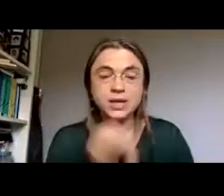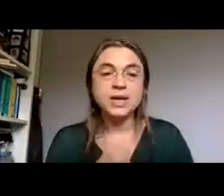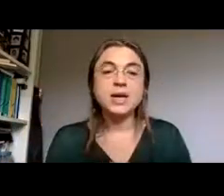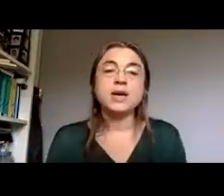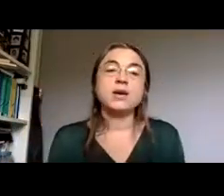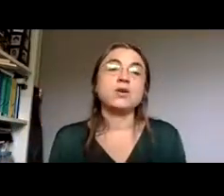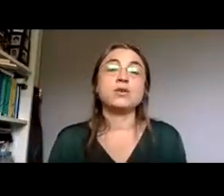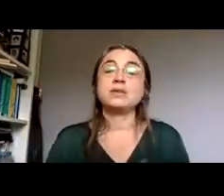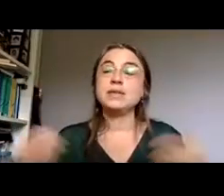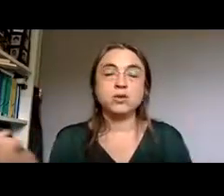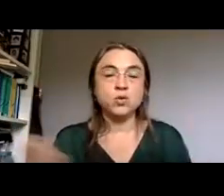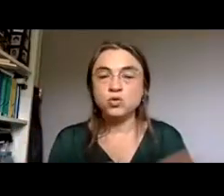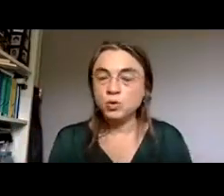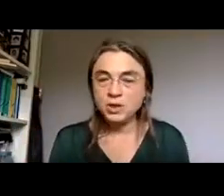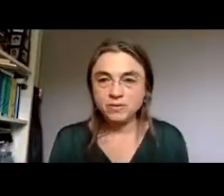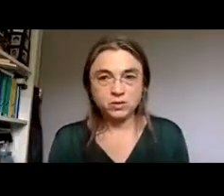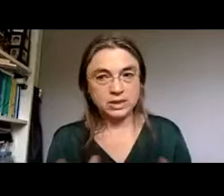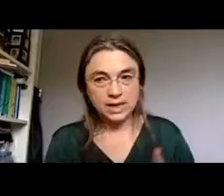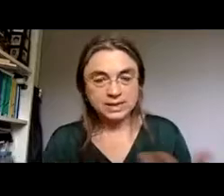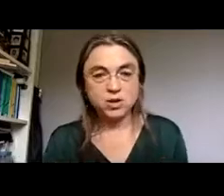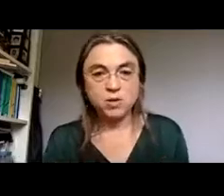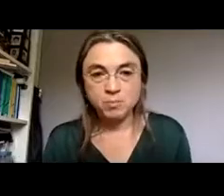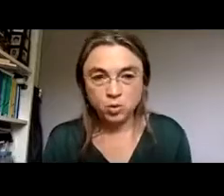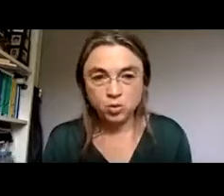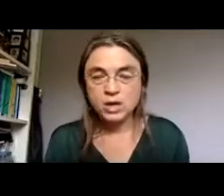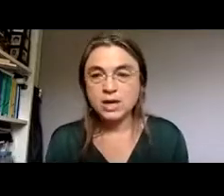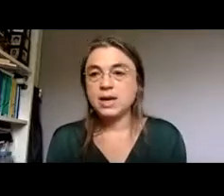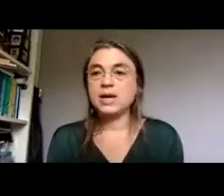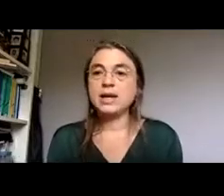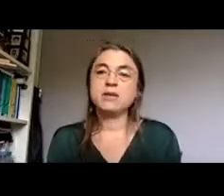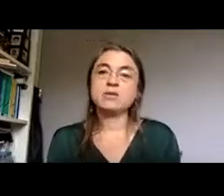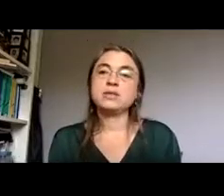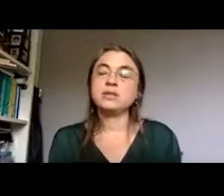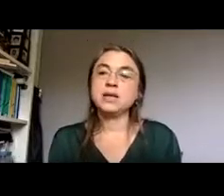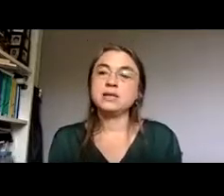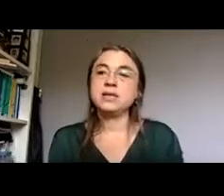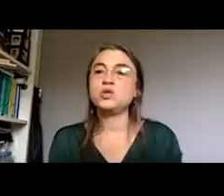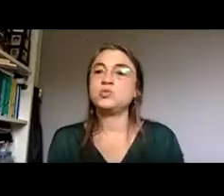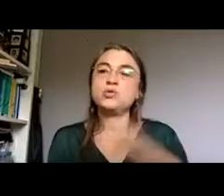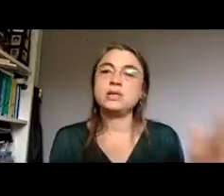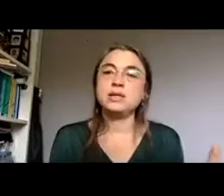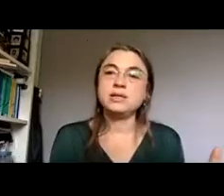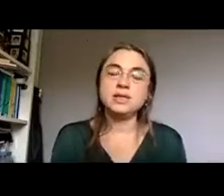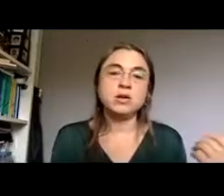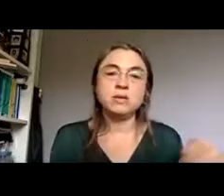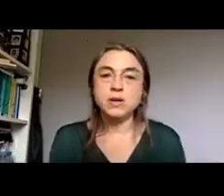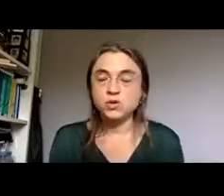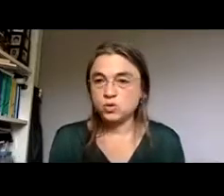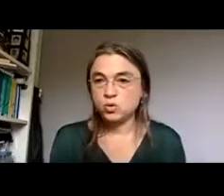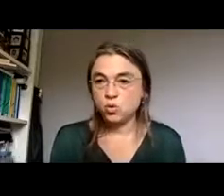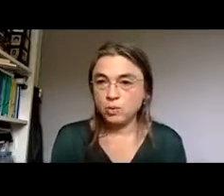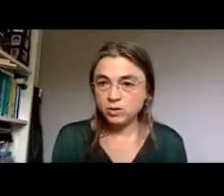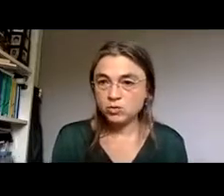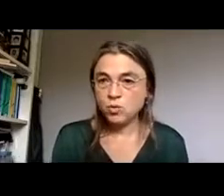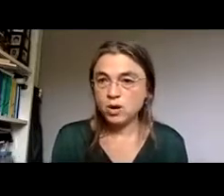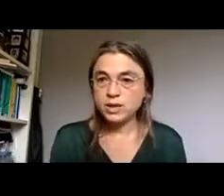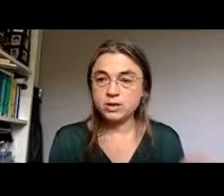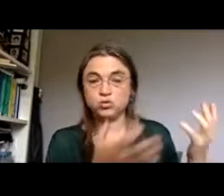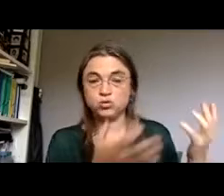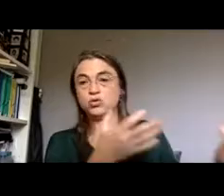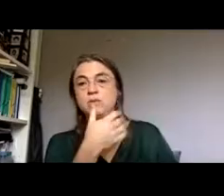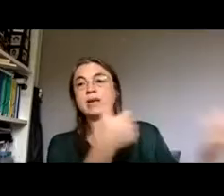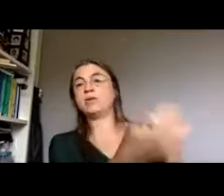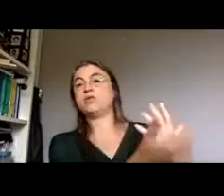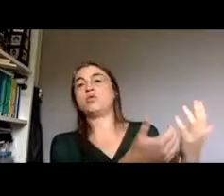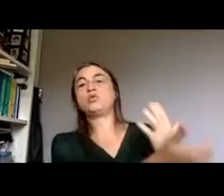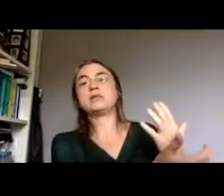réduit, s'il y a trop de monde avec une canne, c'est quand même mieux. Et la langue des signes tactiles, je peux l'utiliser quand les personnes sont trop près de moi et que